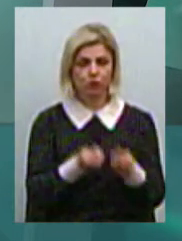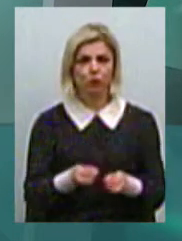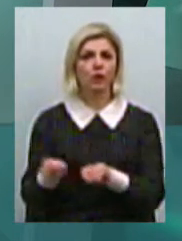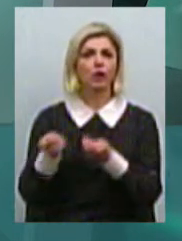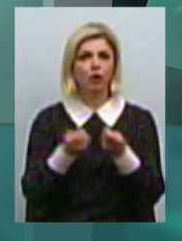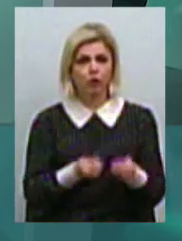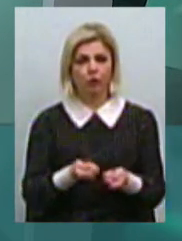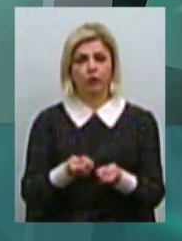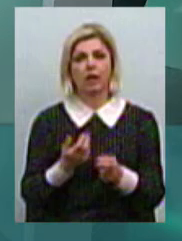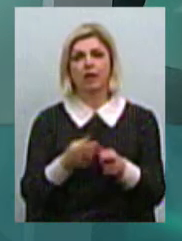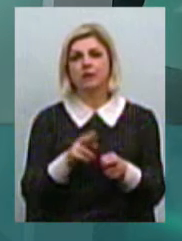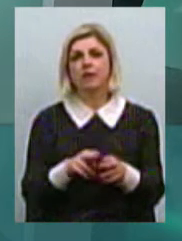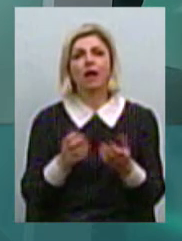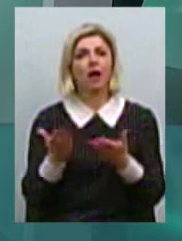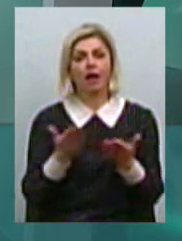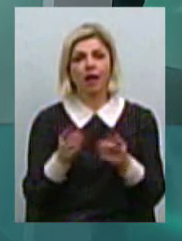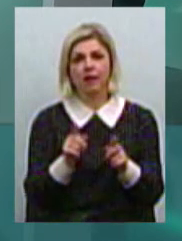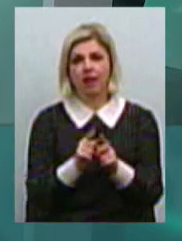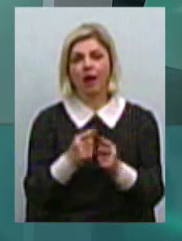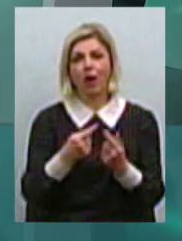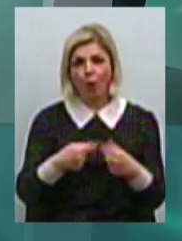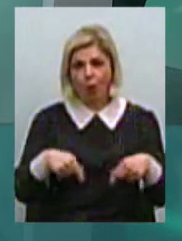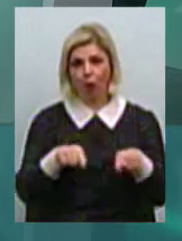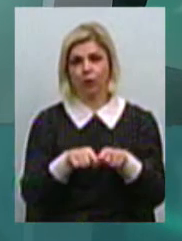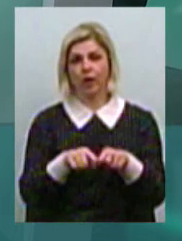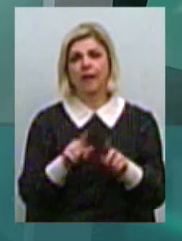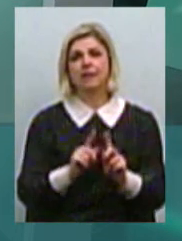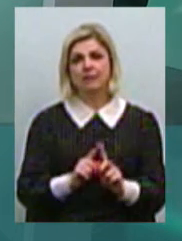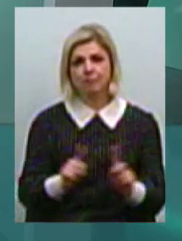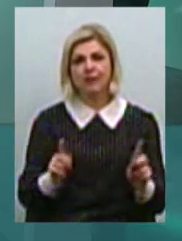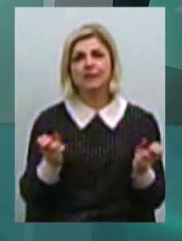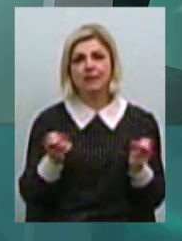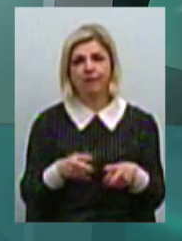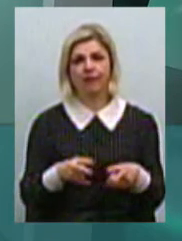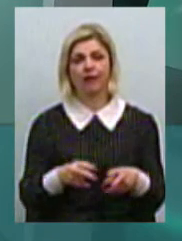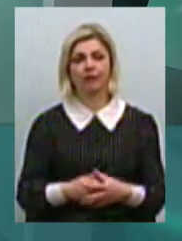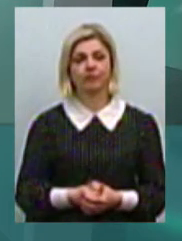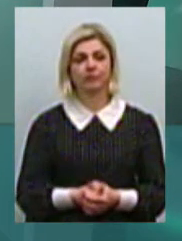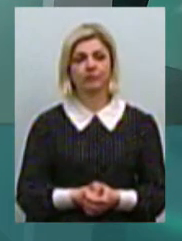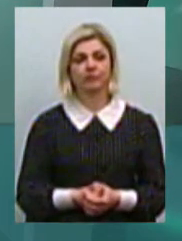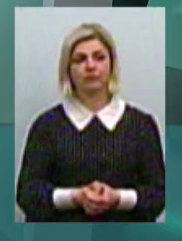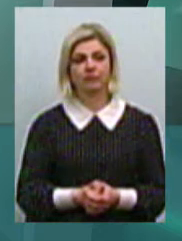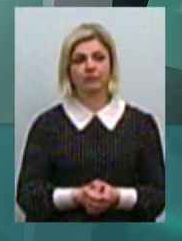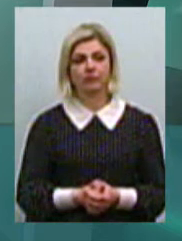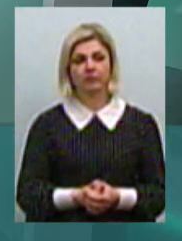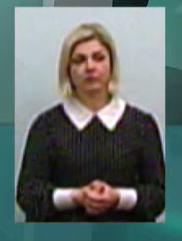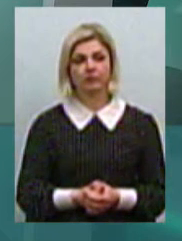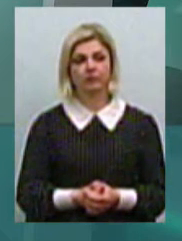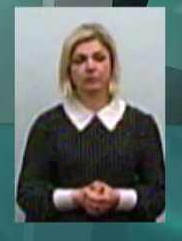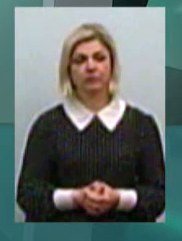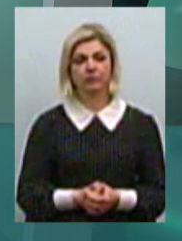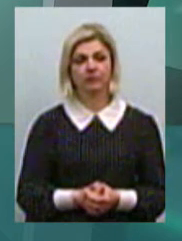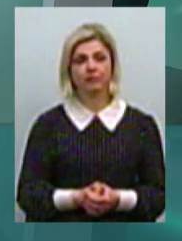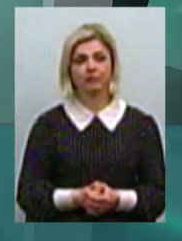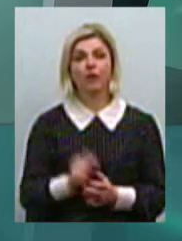це якесь таке коло. От специфіка тут в тому, от в